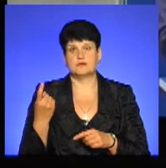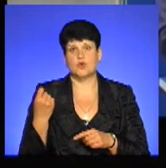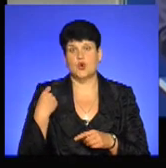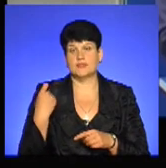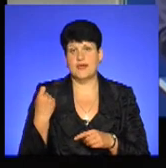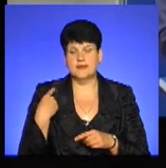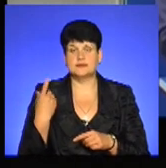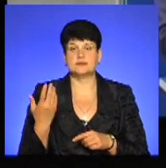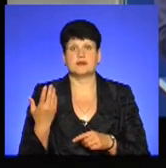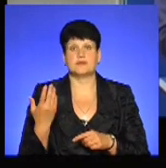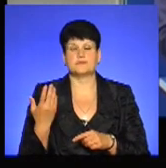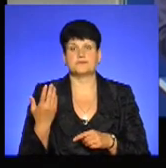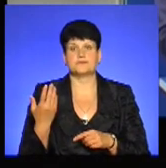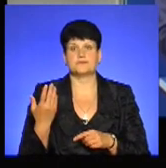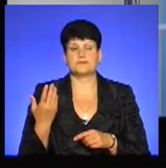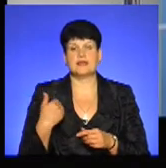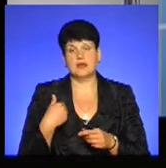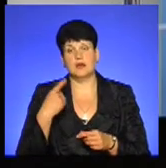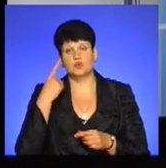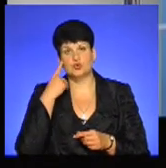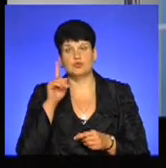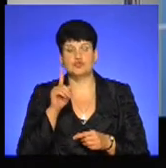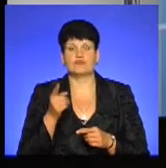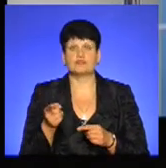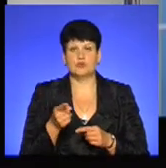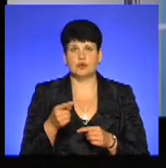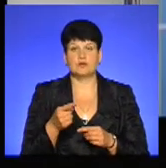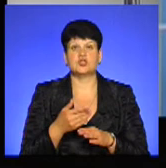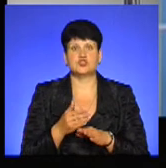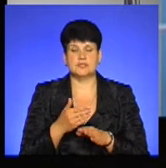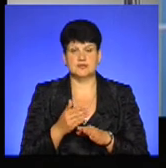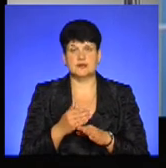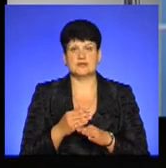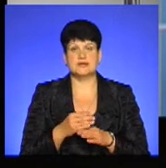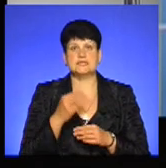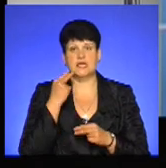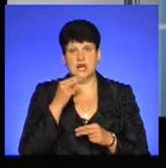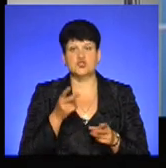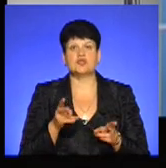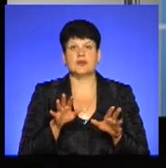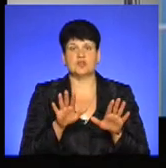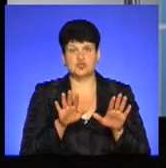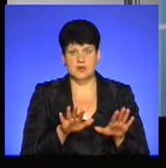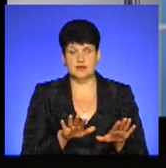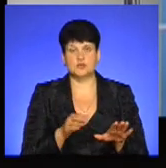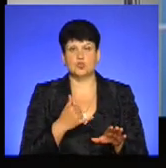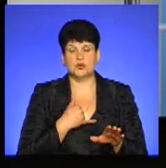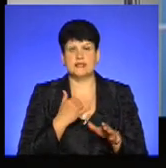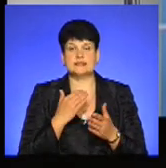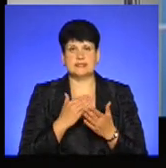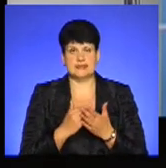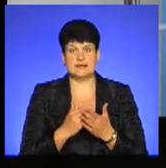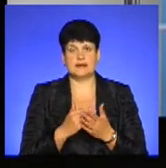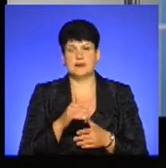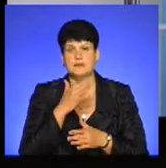Одеса. Я думаю, що і в Тернополі частина із найкращих залишається, тому що в нас є